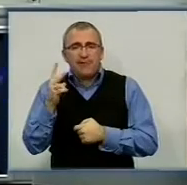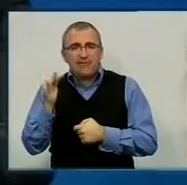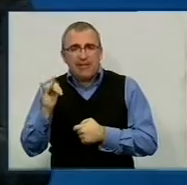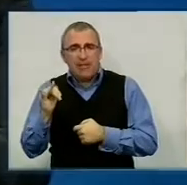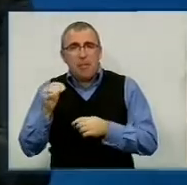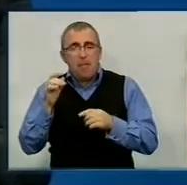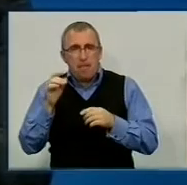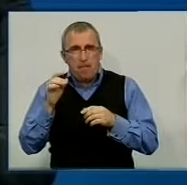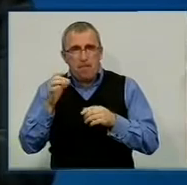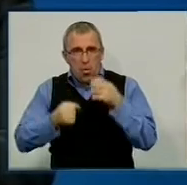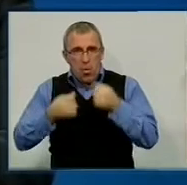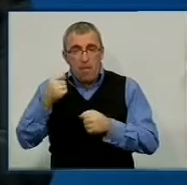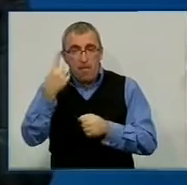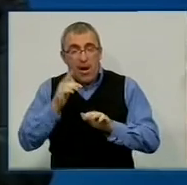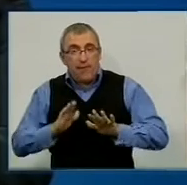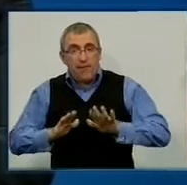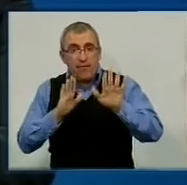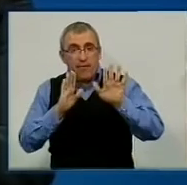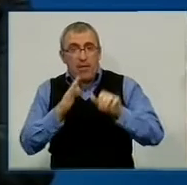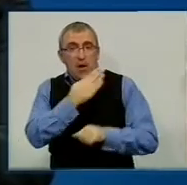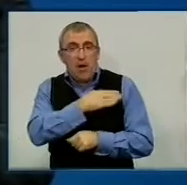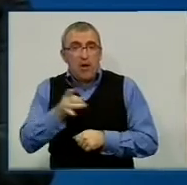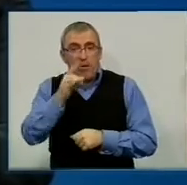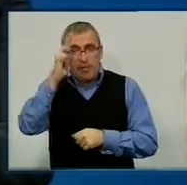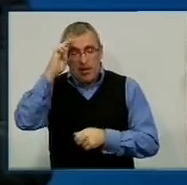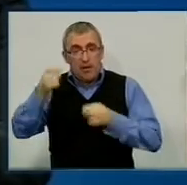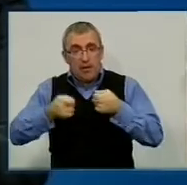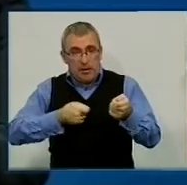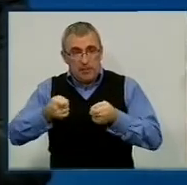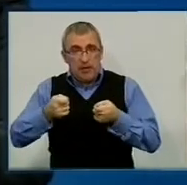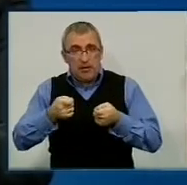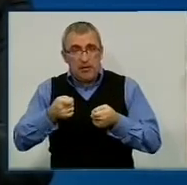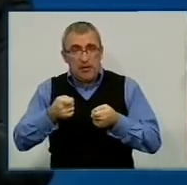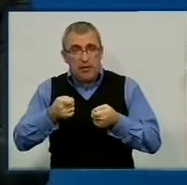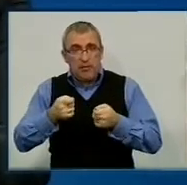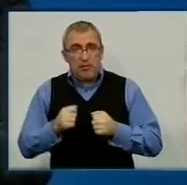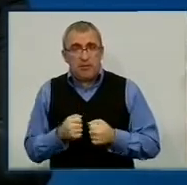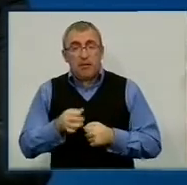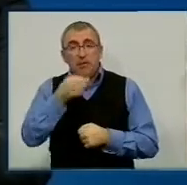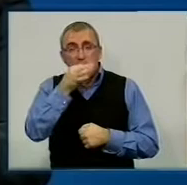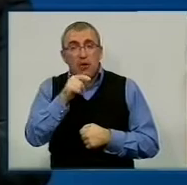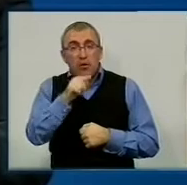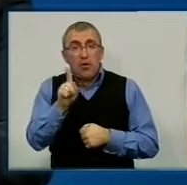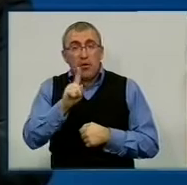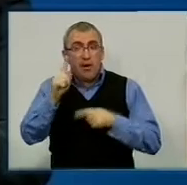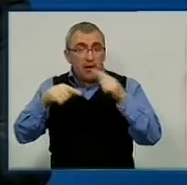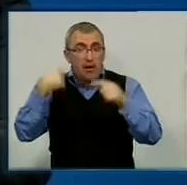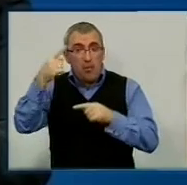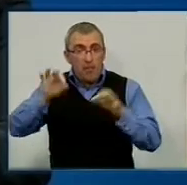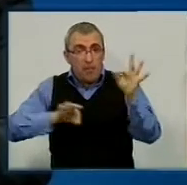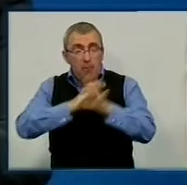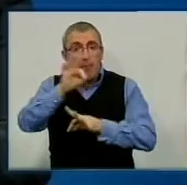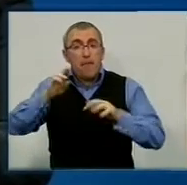і Сьогодні перший заступник голови олександрівської районної державної адміністрації ее сказав про те що наступним планом є